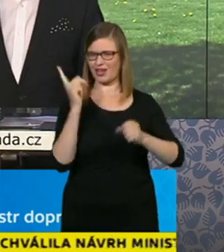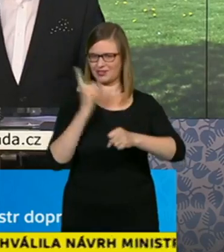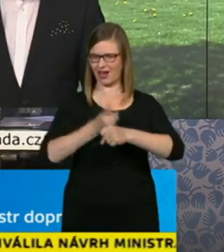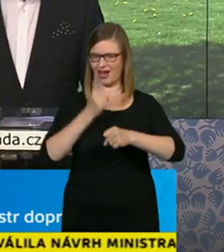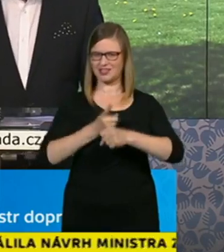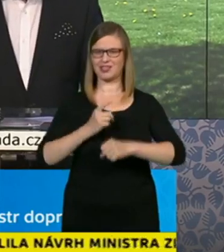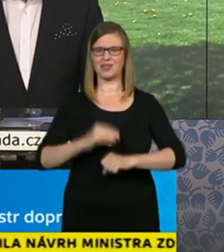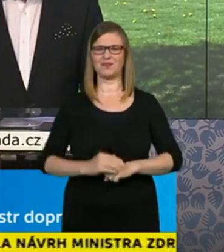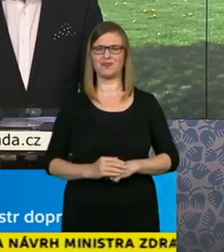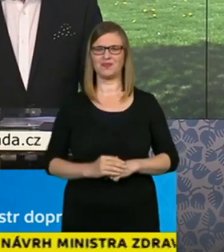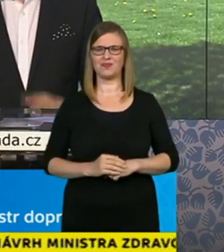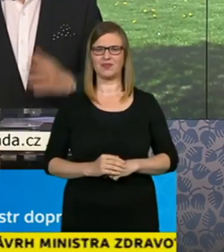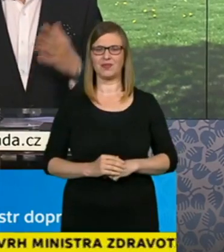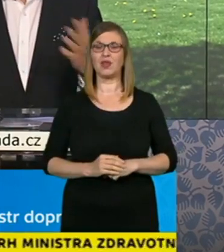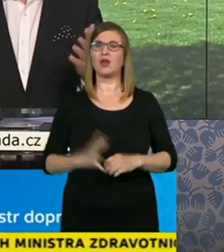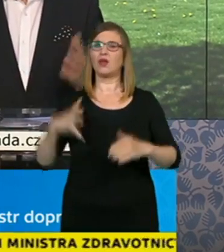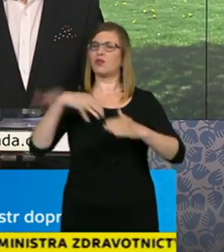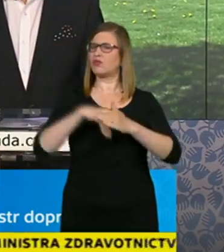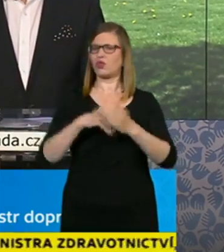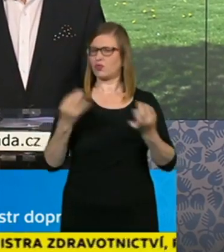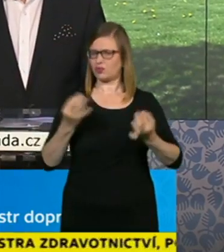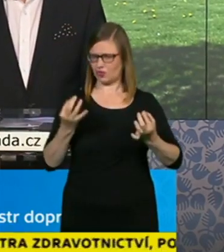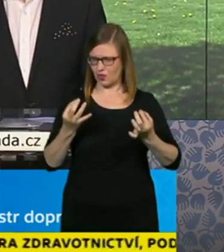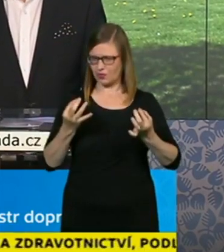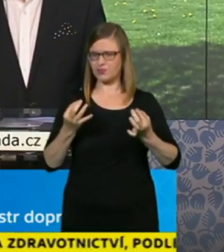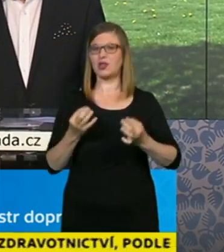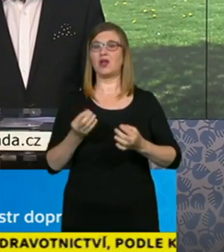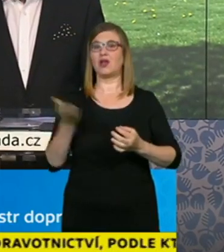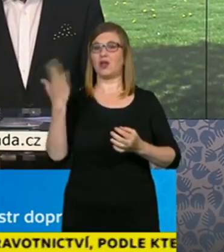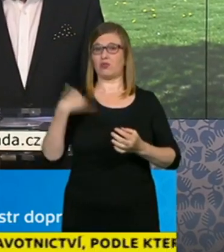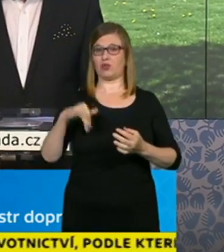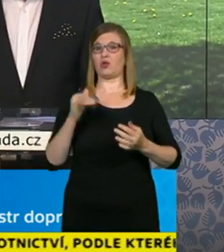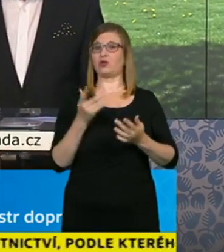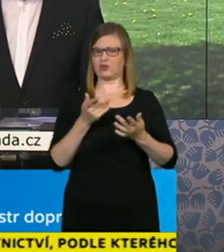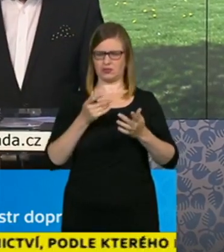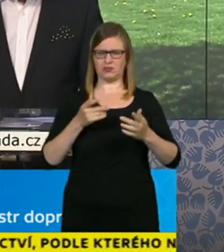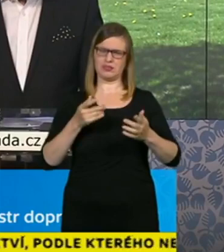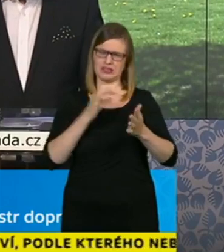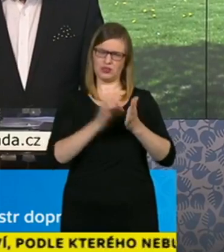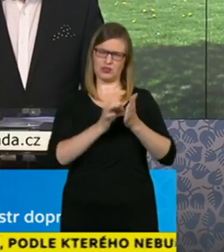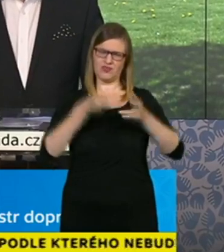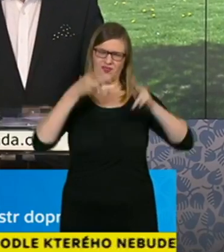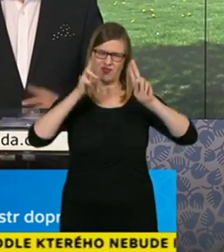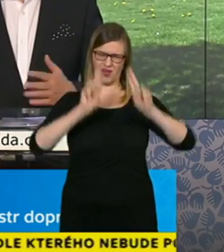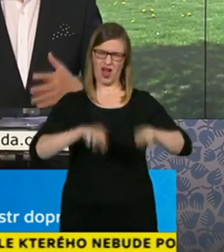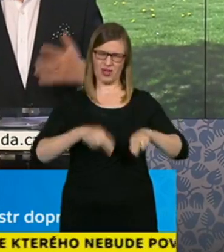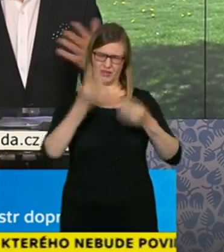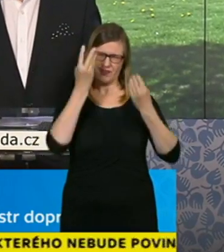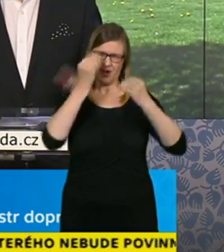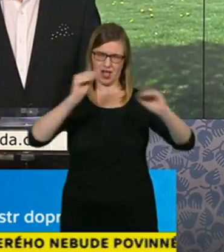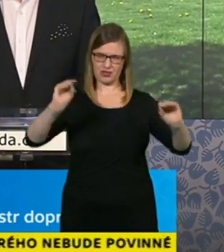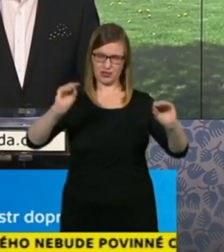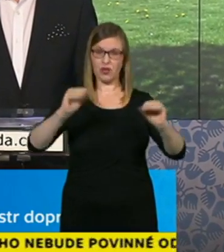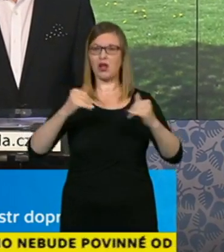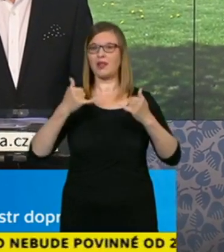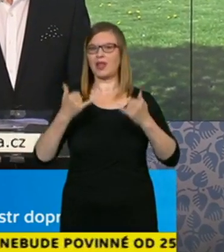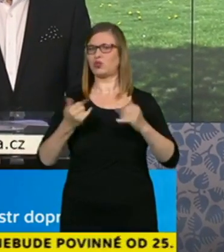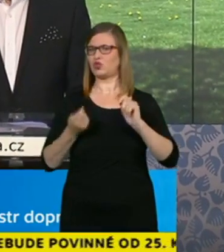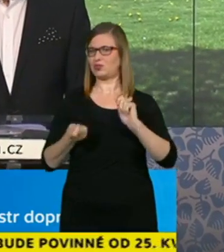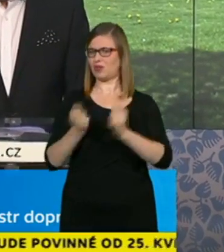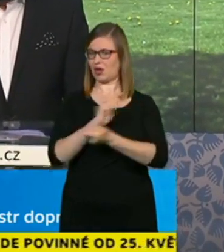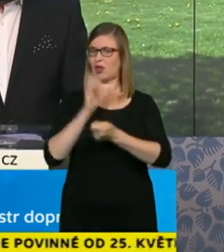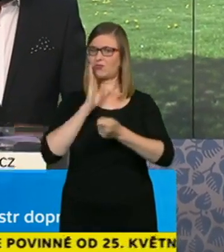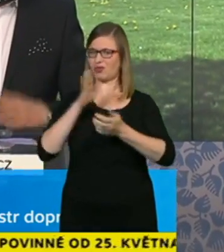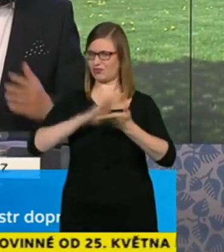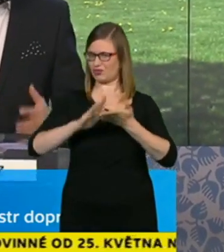Principiálně se jedná o to, že s ohledem na skončení nouzového stavu vyvstává potřeba, aby se celá řada zejména